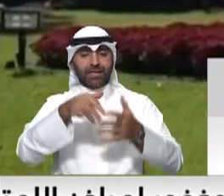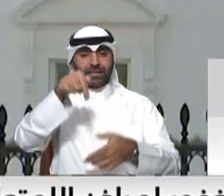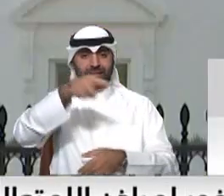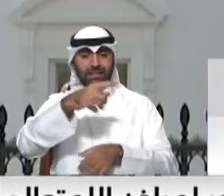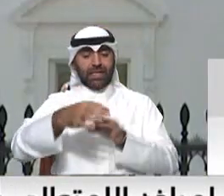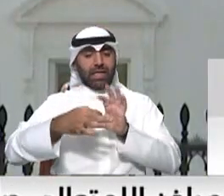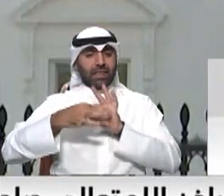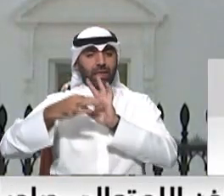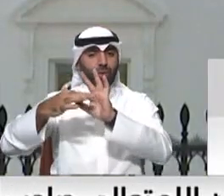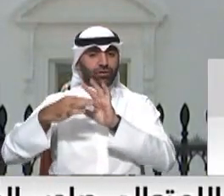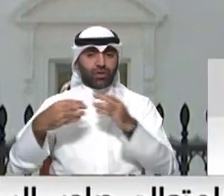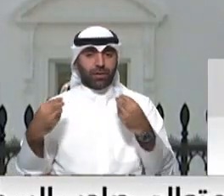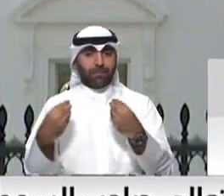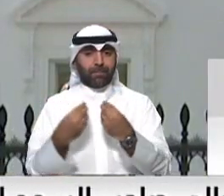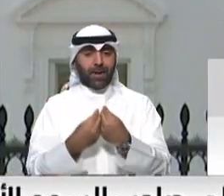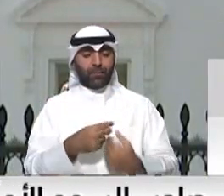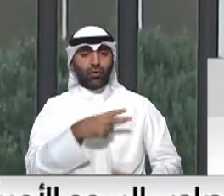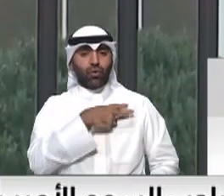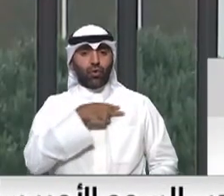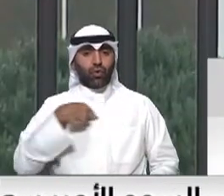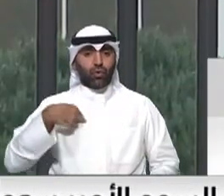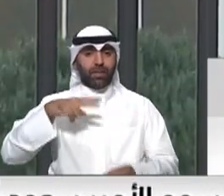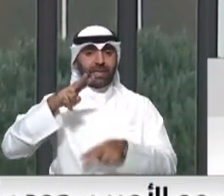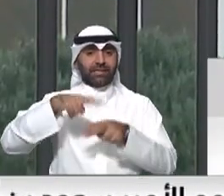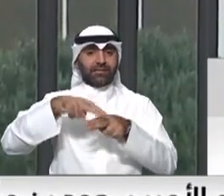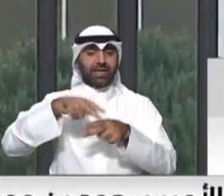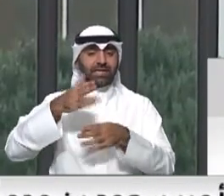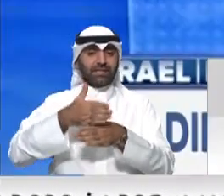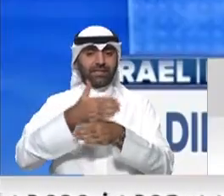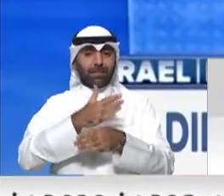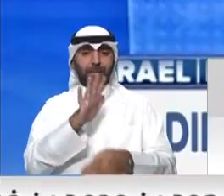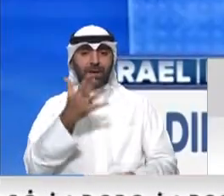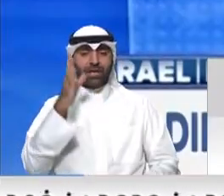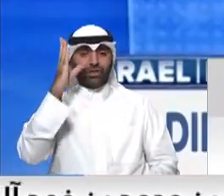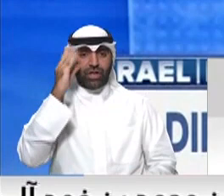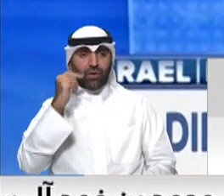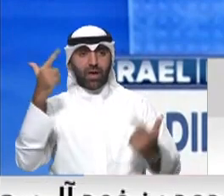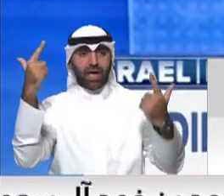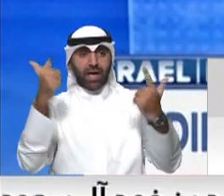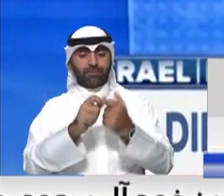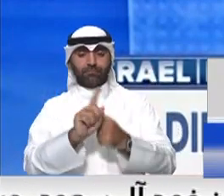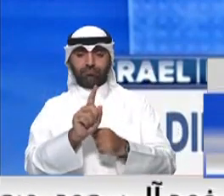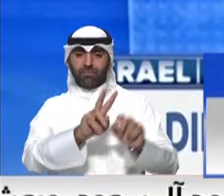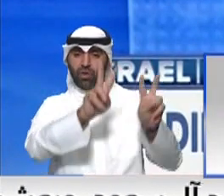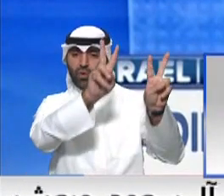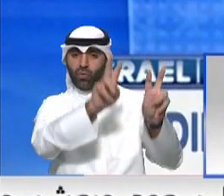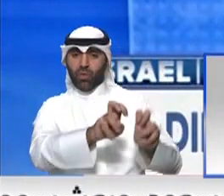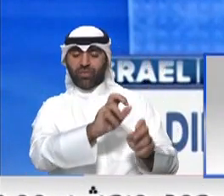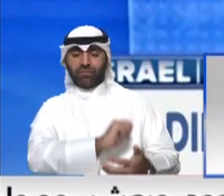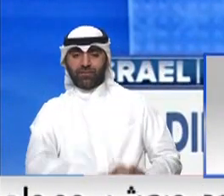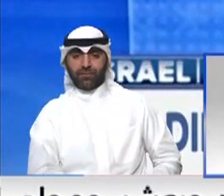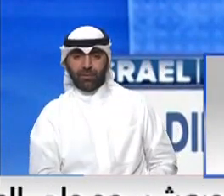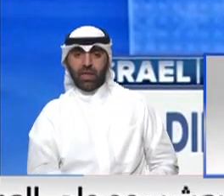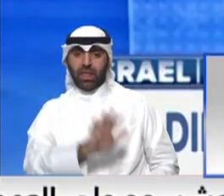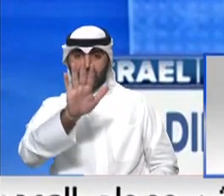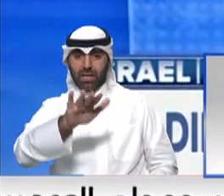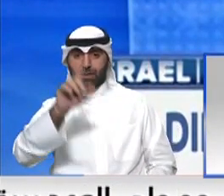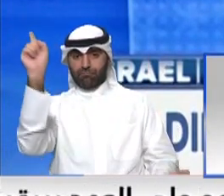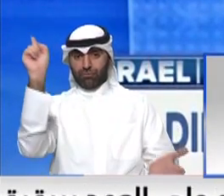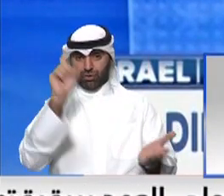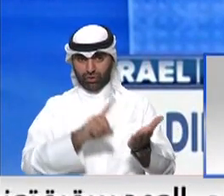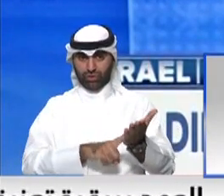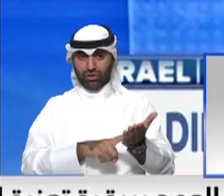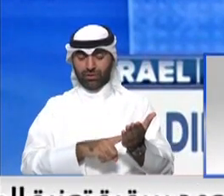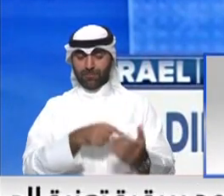تحظى حتى الان بدعم من الطرفين الرئيسيين في الصراع المبادئ الاساسيه للطريق الى الامام